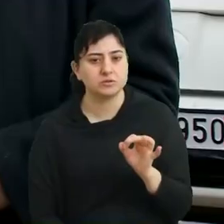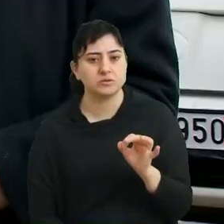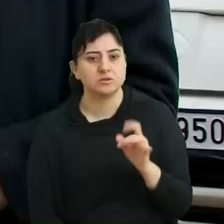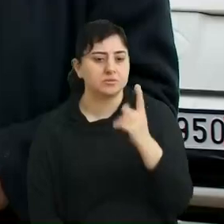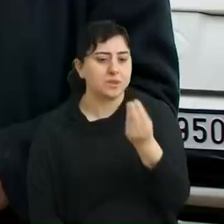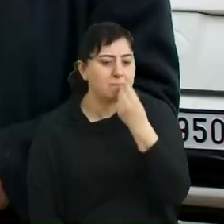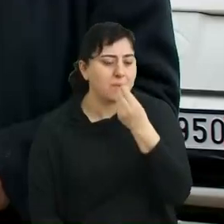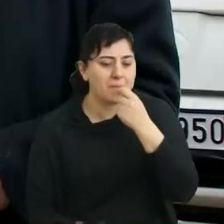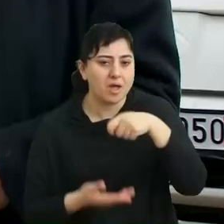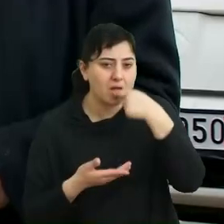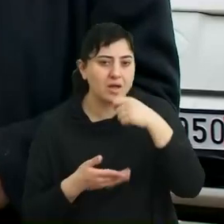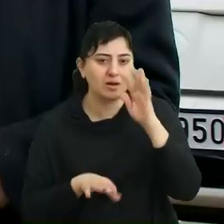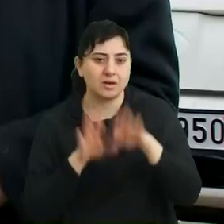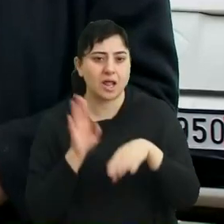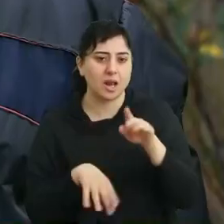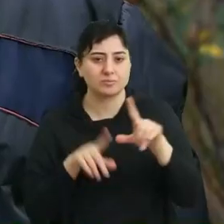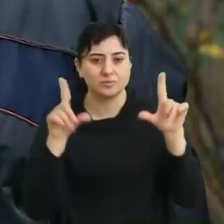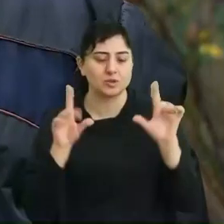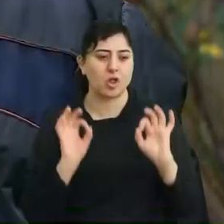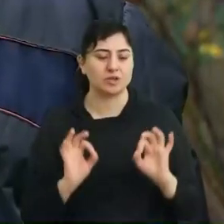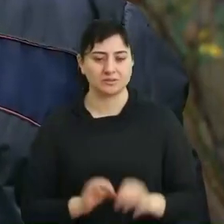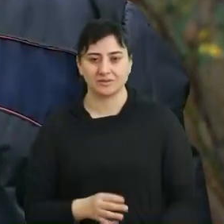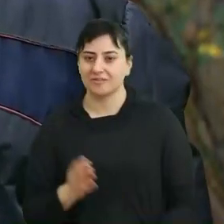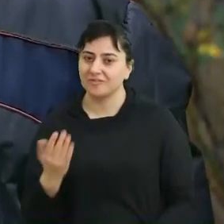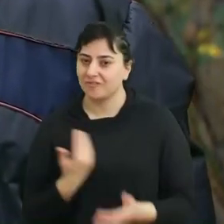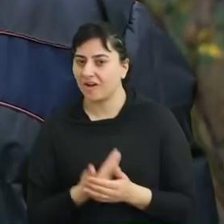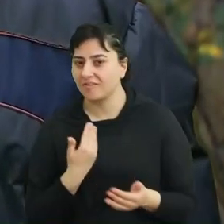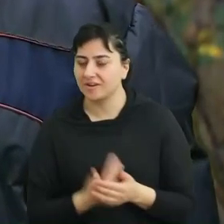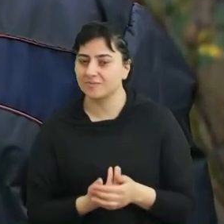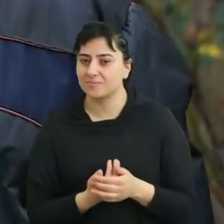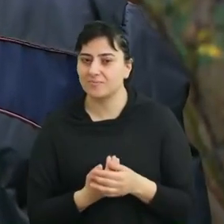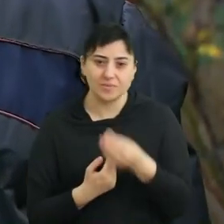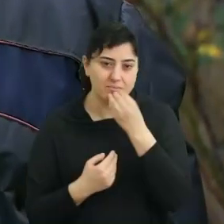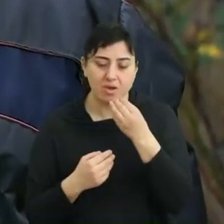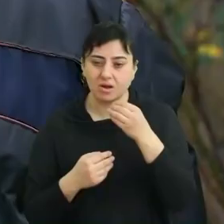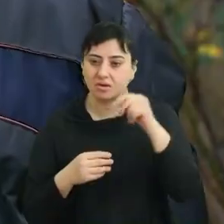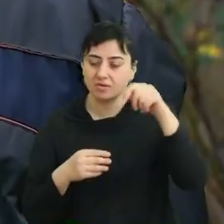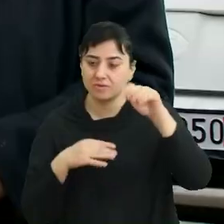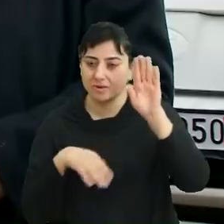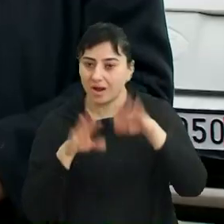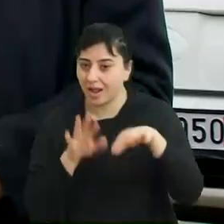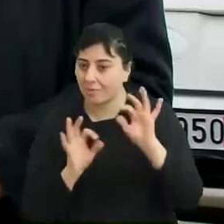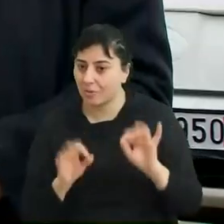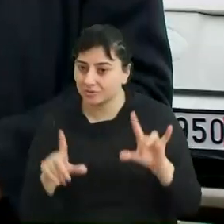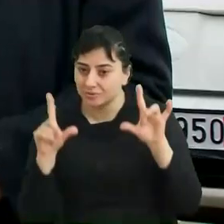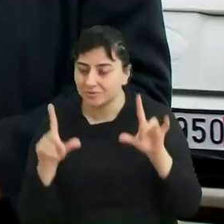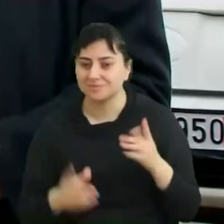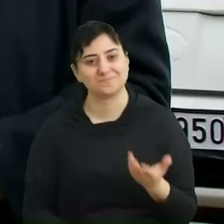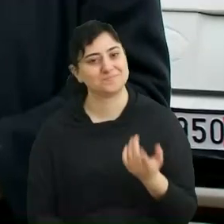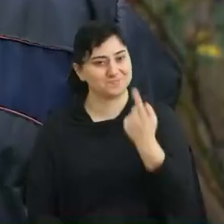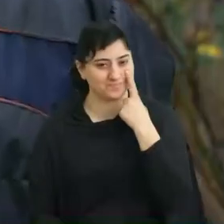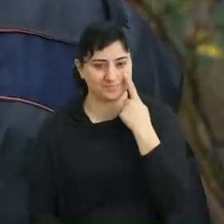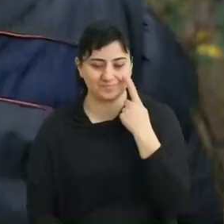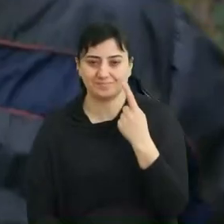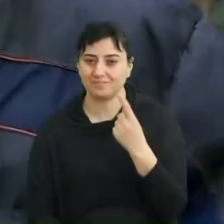mama firmasının reklam yüzü olacakmış. Vay vay. Mama firmasının reklam yüzü olacağı. Görüyor musun